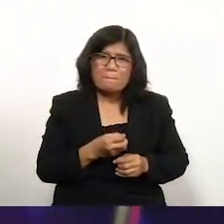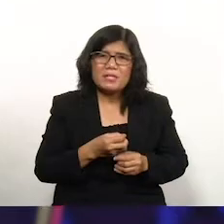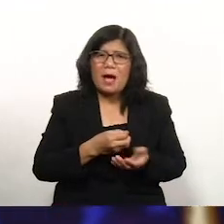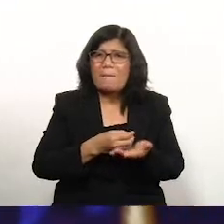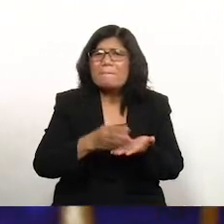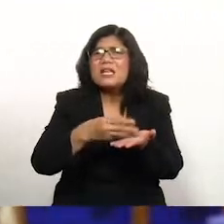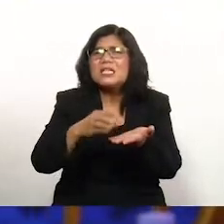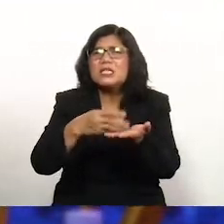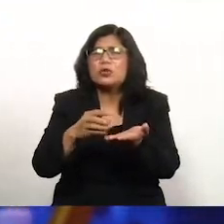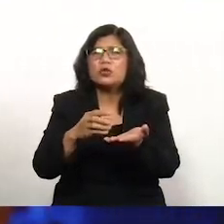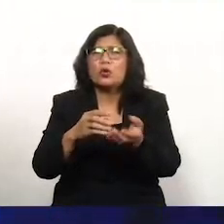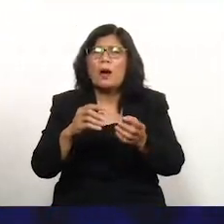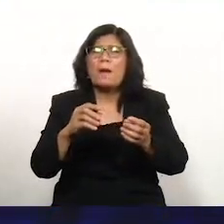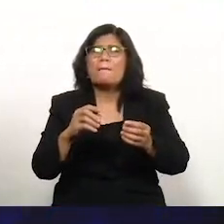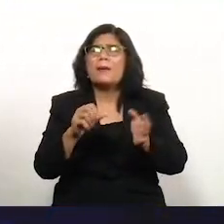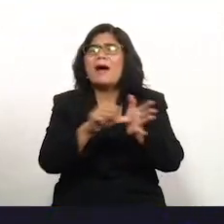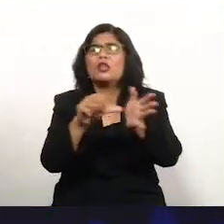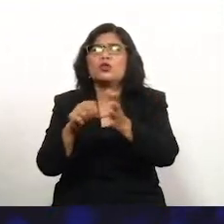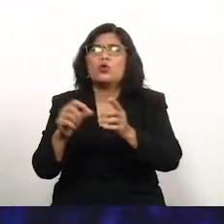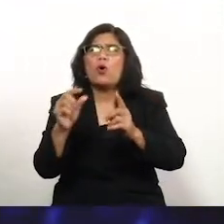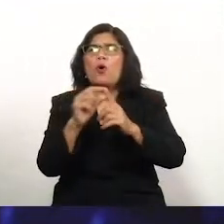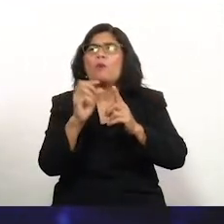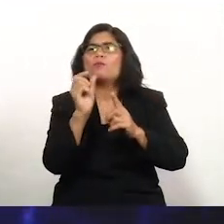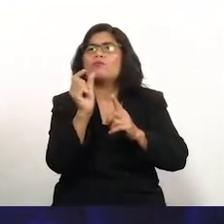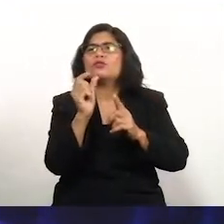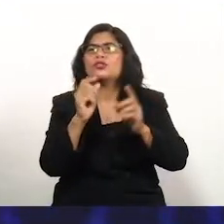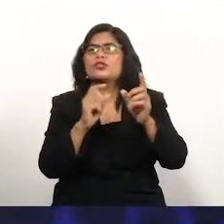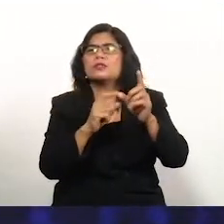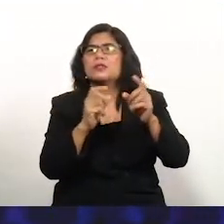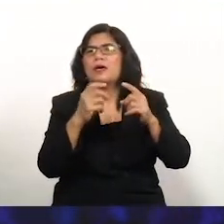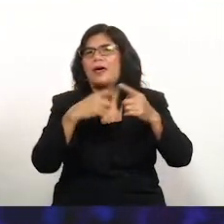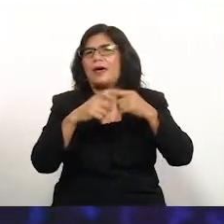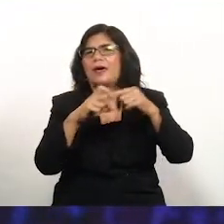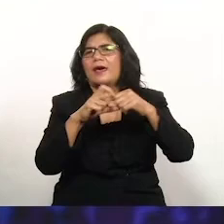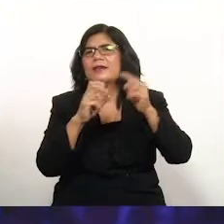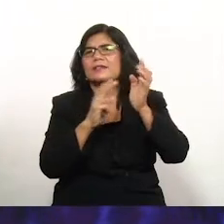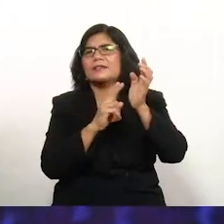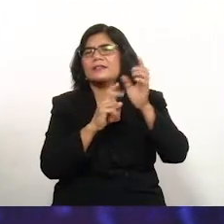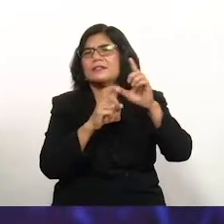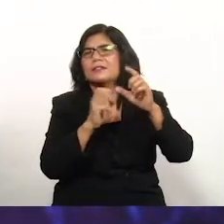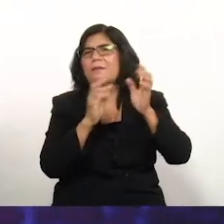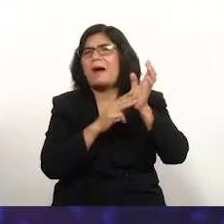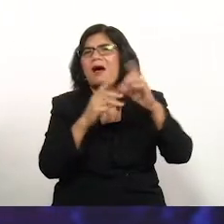ah lembaga-lembaga untuk berbuat sesuatu karena mereka sangat membutuhkannya